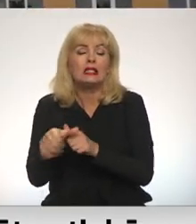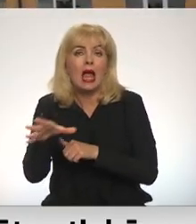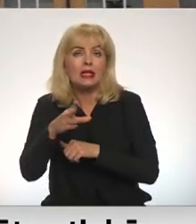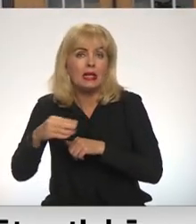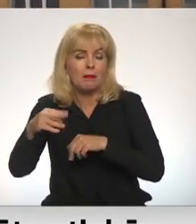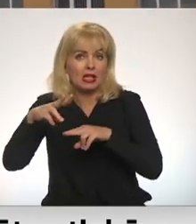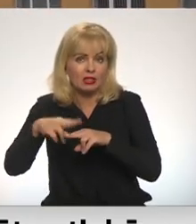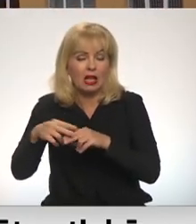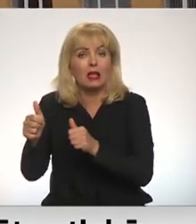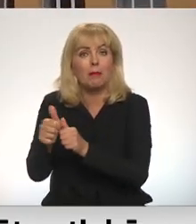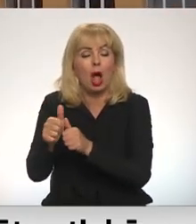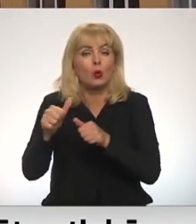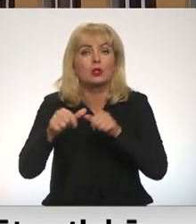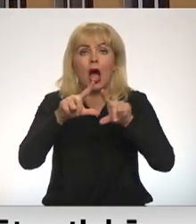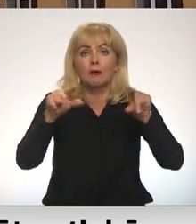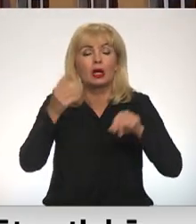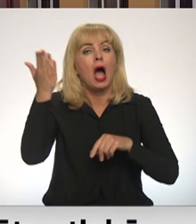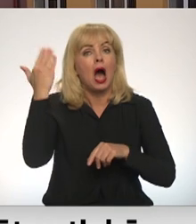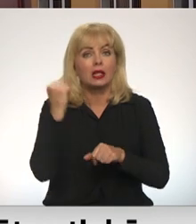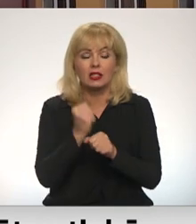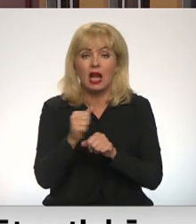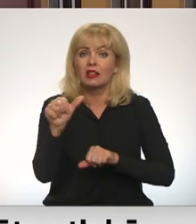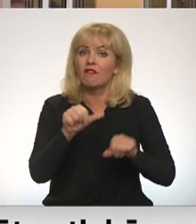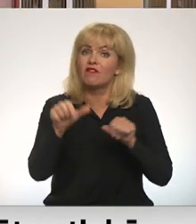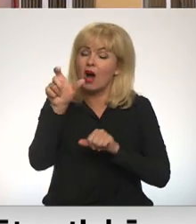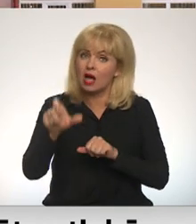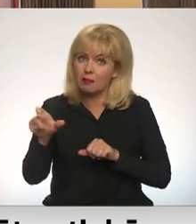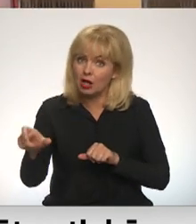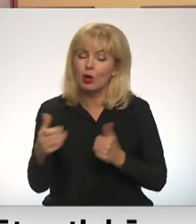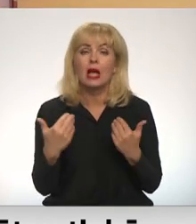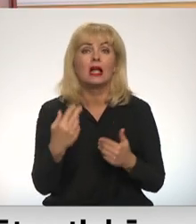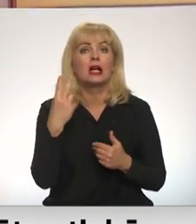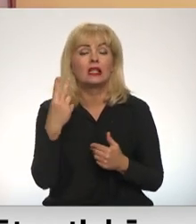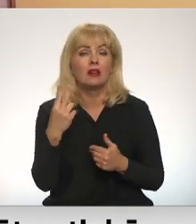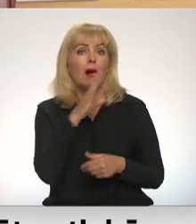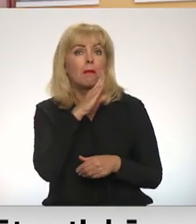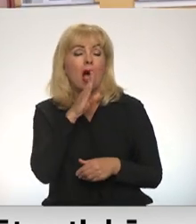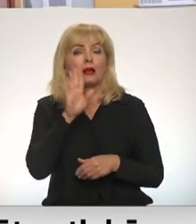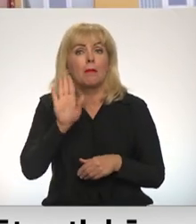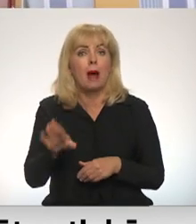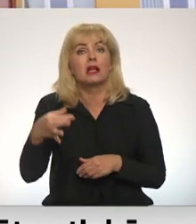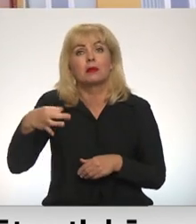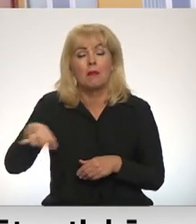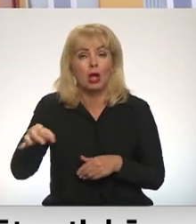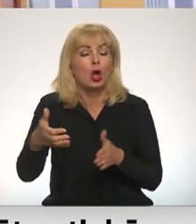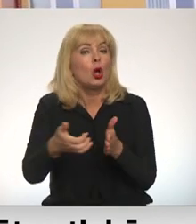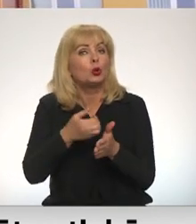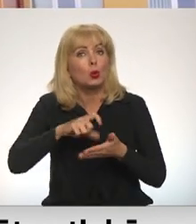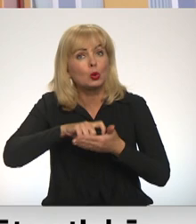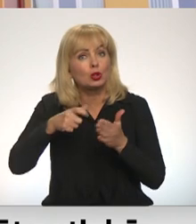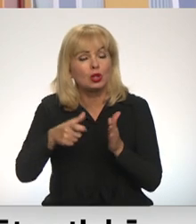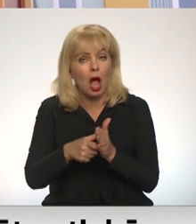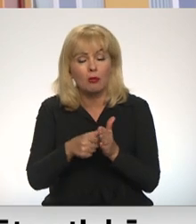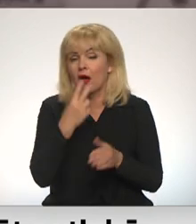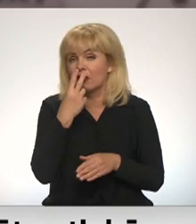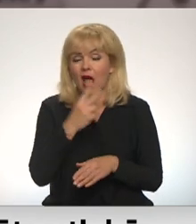ir arī aptieka. Agrāk te strādāja 3 farmaceites, tagad 2 – māte ar mazmeitu. Tā kā trūks telpu, viņas